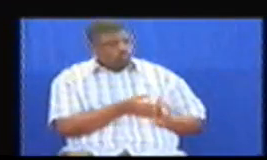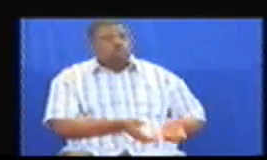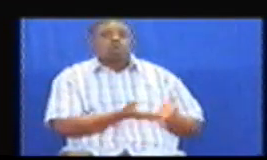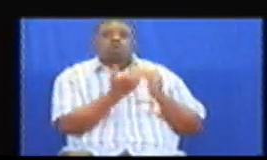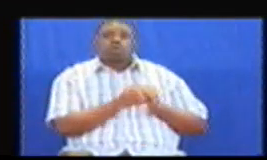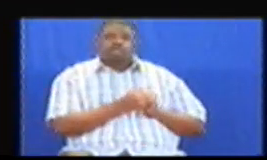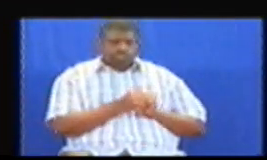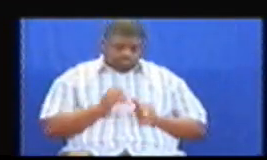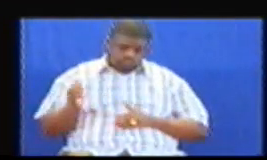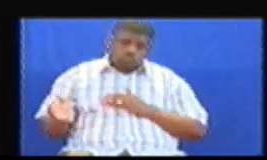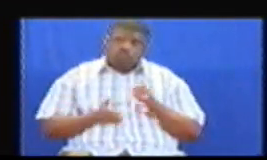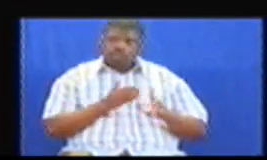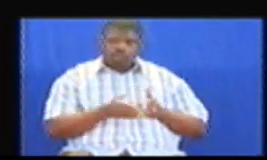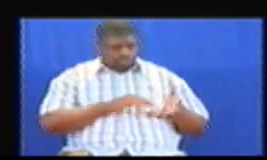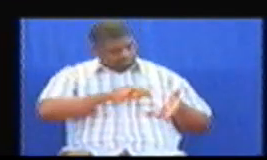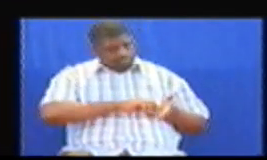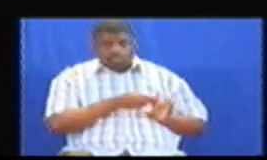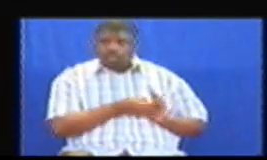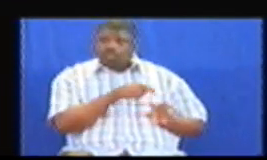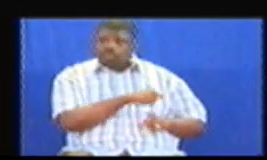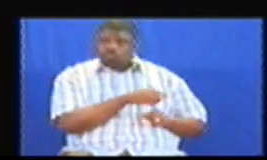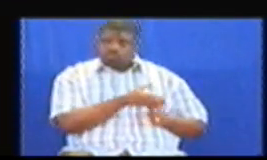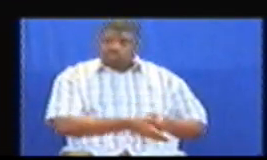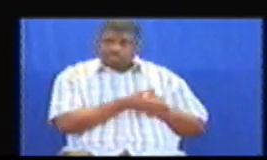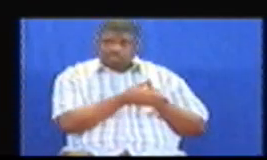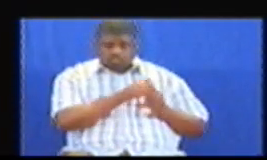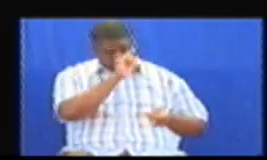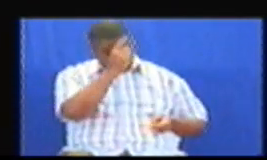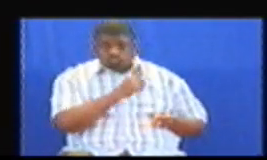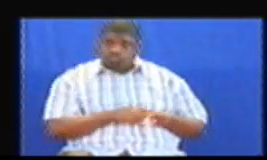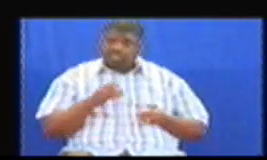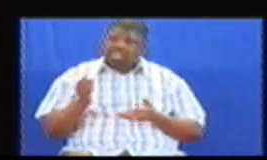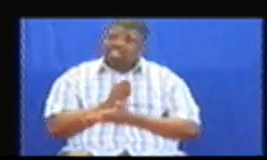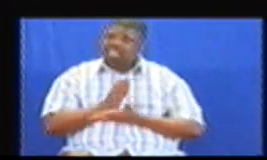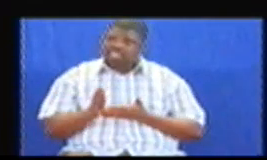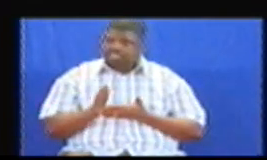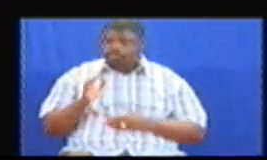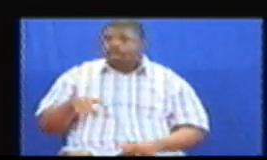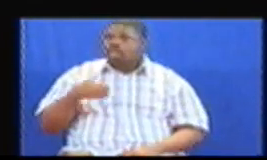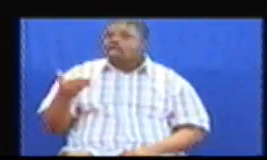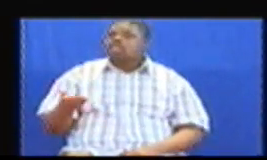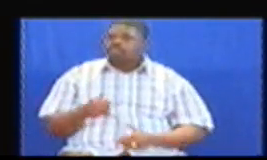waweze kuandaa mkakati ambao utasaidia kupunguza mrundikano wa kesi huko baadaye.